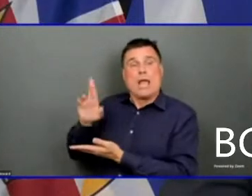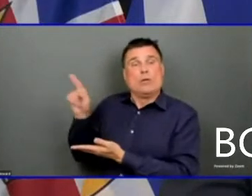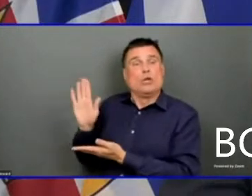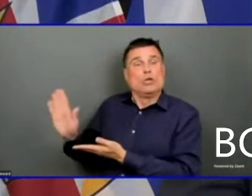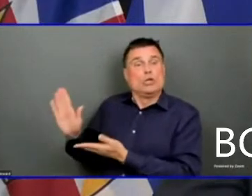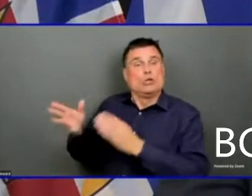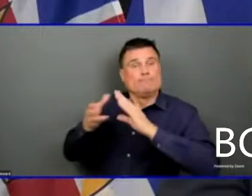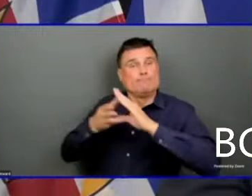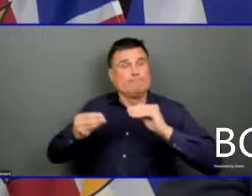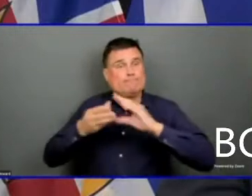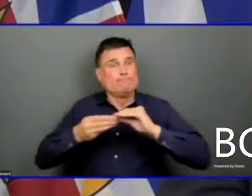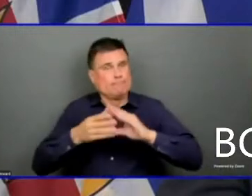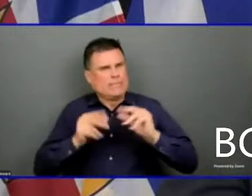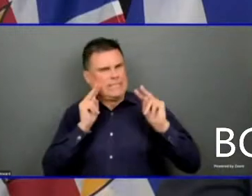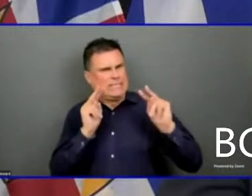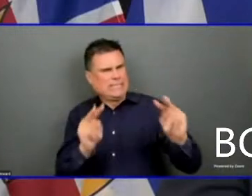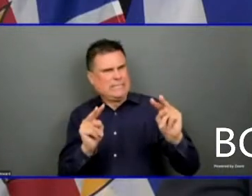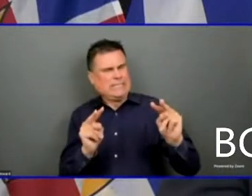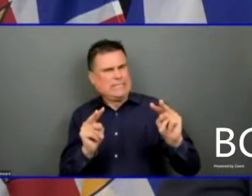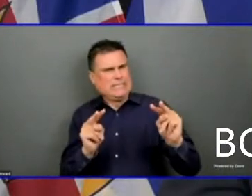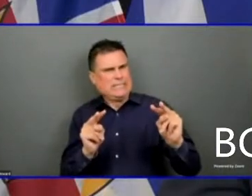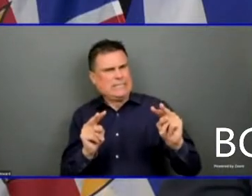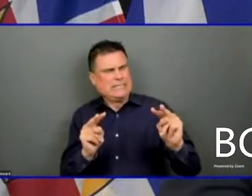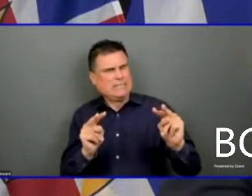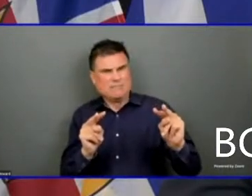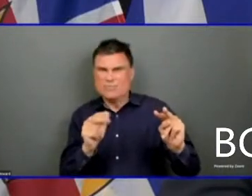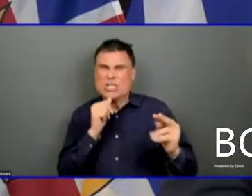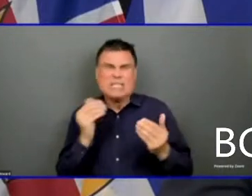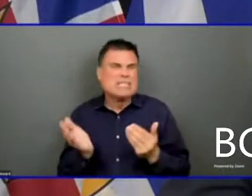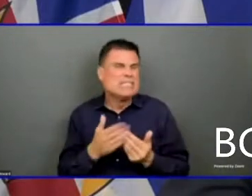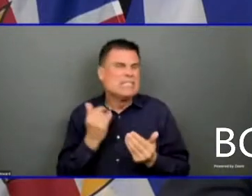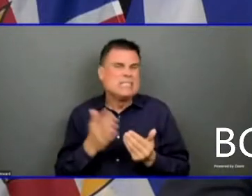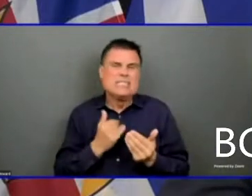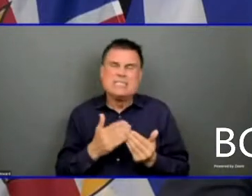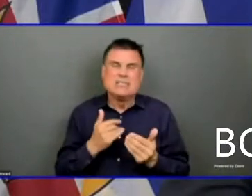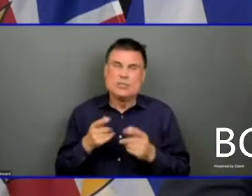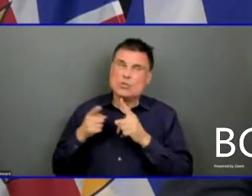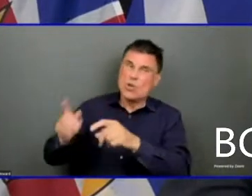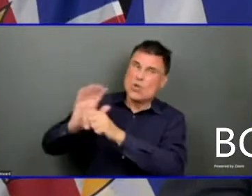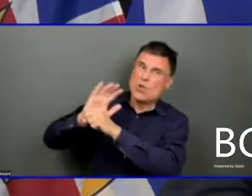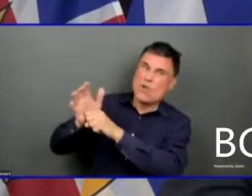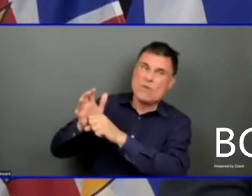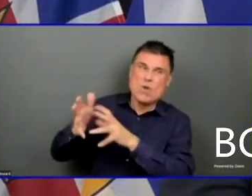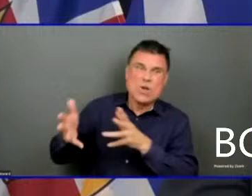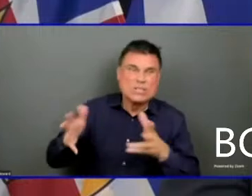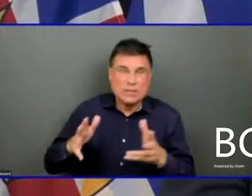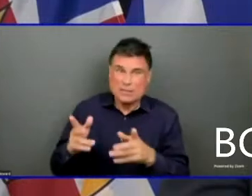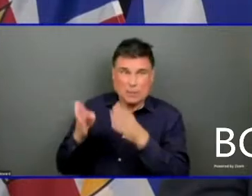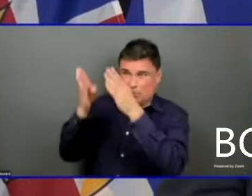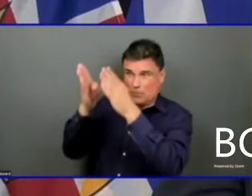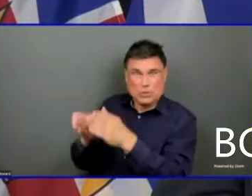所以他说也是大家可以看到，每次看到生命的失去啊，都是觉得